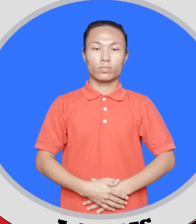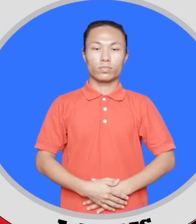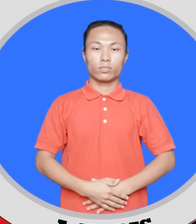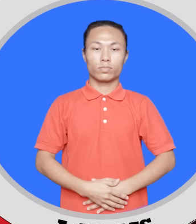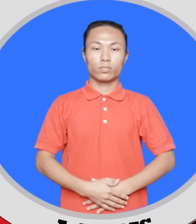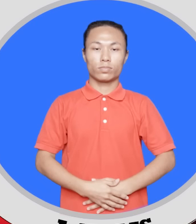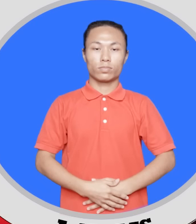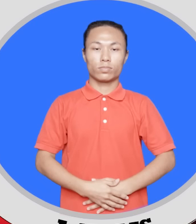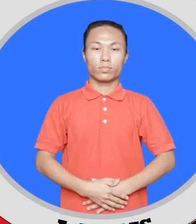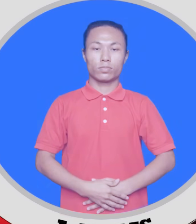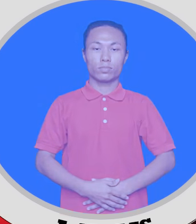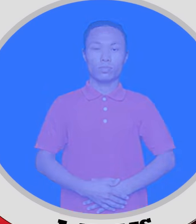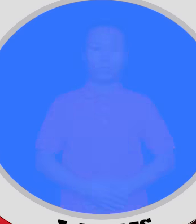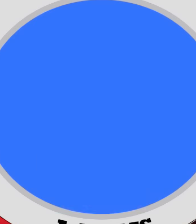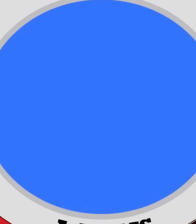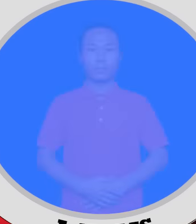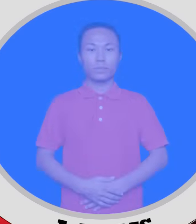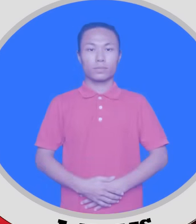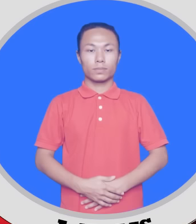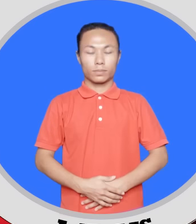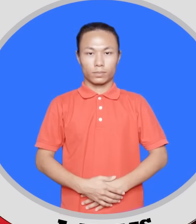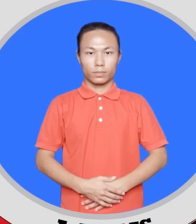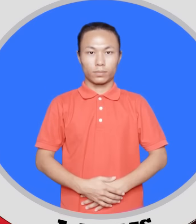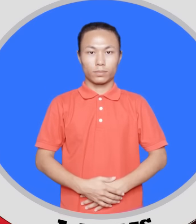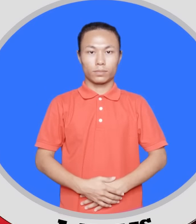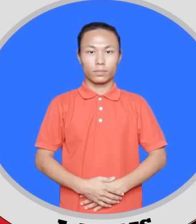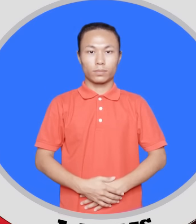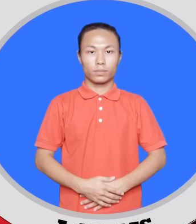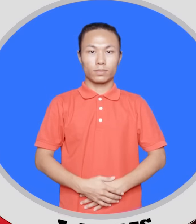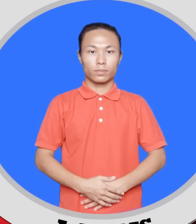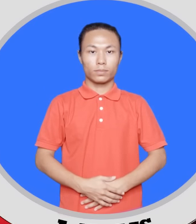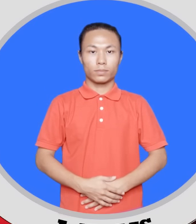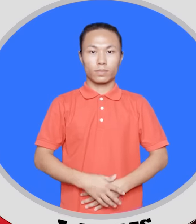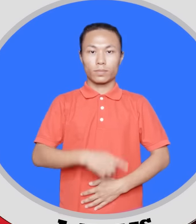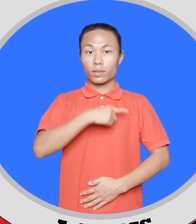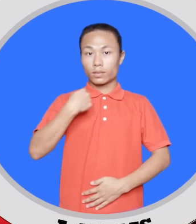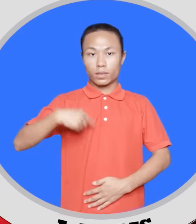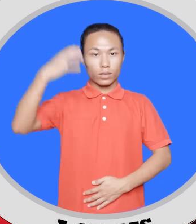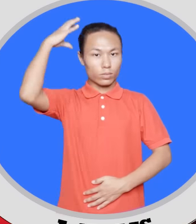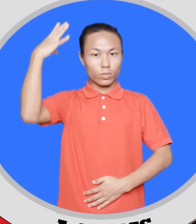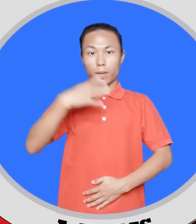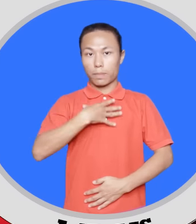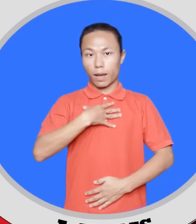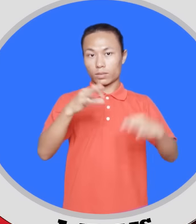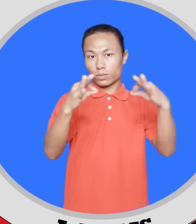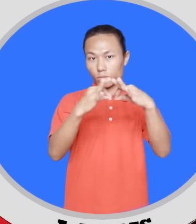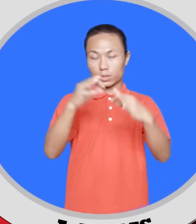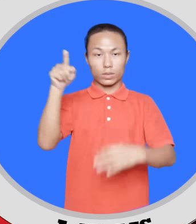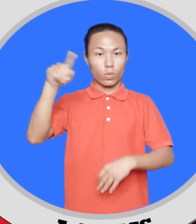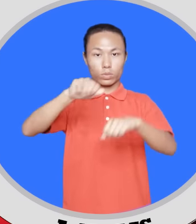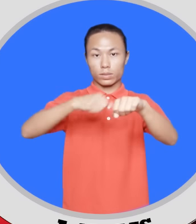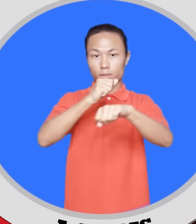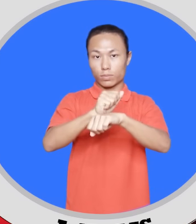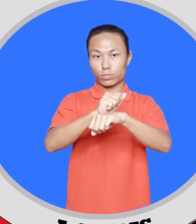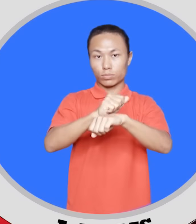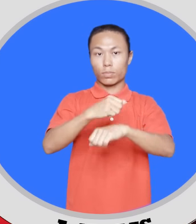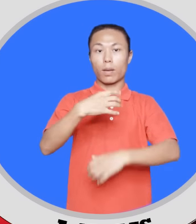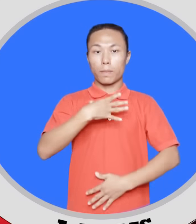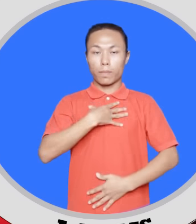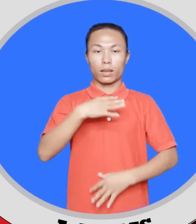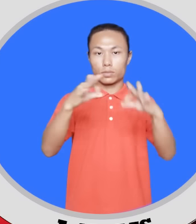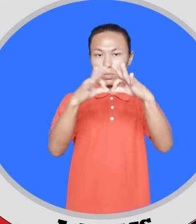ကဇူလိုင်လ10ရက်နေ့မှာထုတ်ပြန်ခဲ့ပါတယ်။တရုတ်အစိုးရပိုင်CNOOC Trading Singapore Petroleum